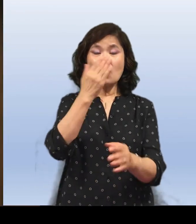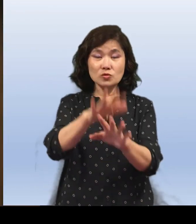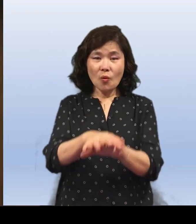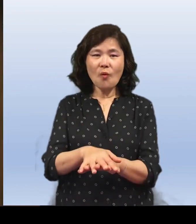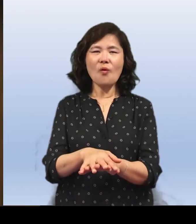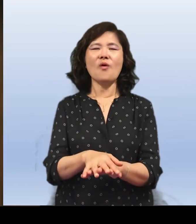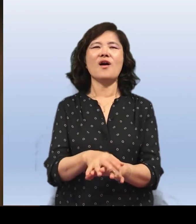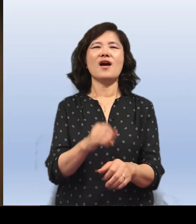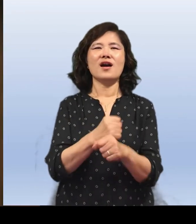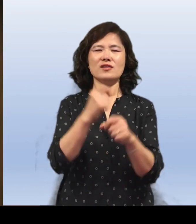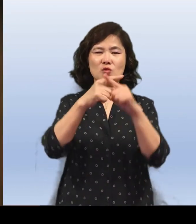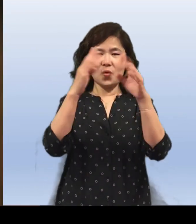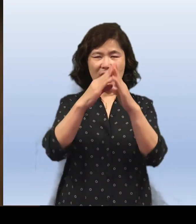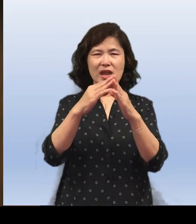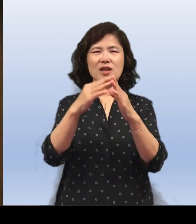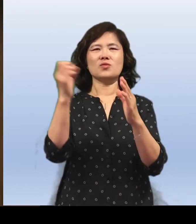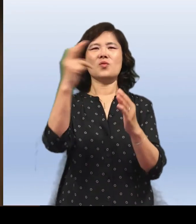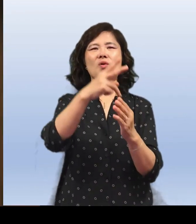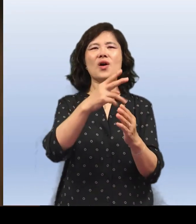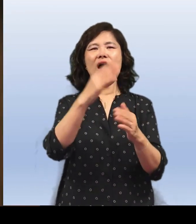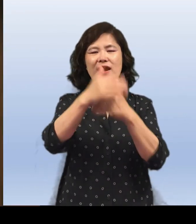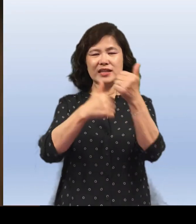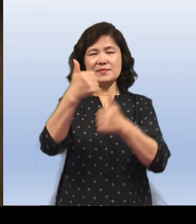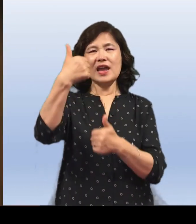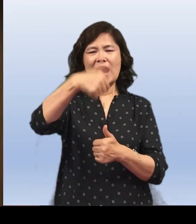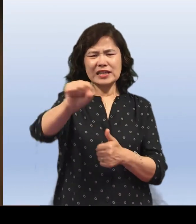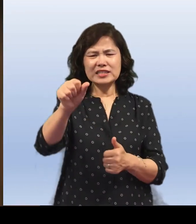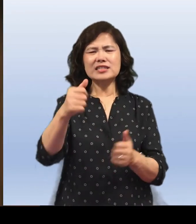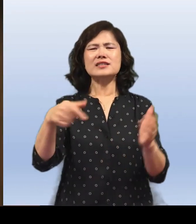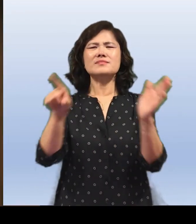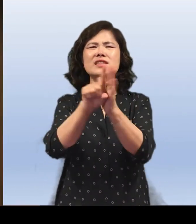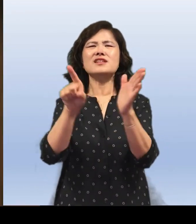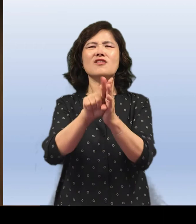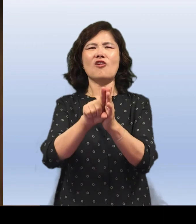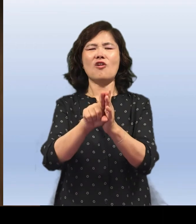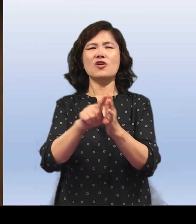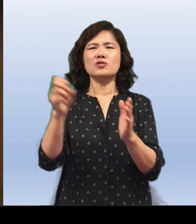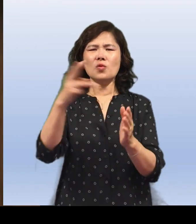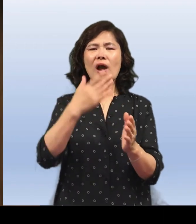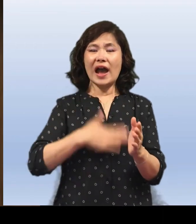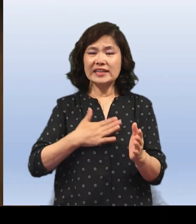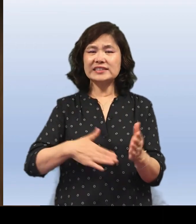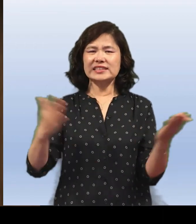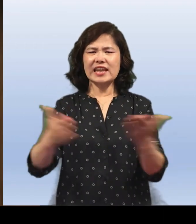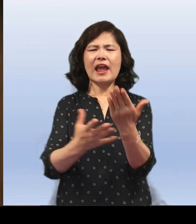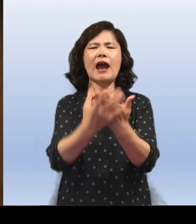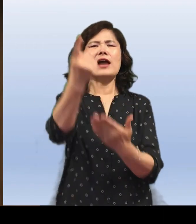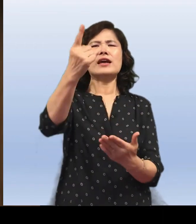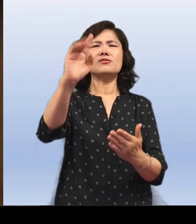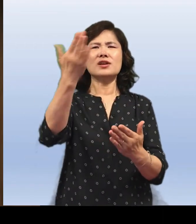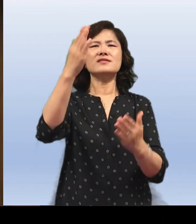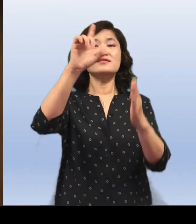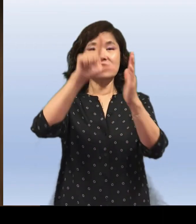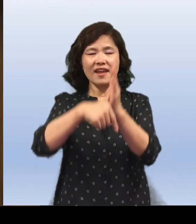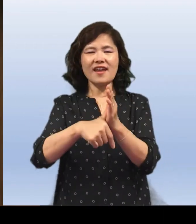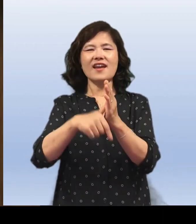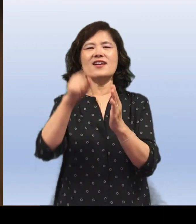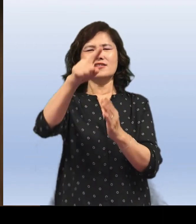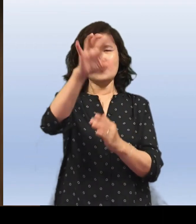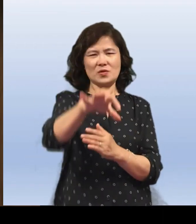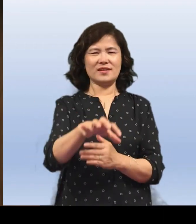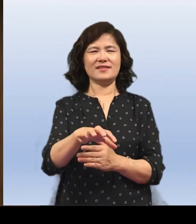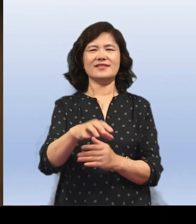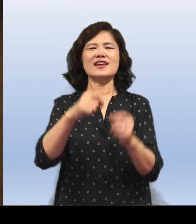성도가, 교회가 하나님의 아들을 믿는 것과 아는 일에 하나가 되어질 때